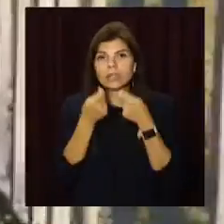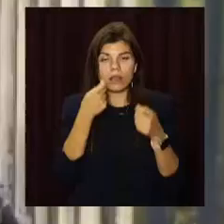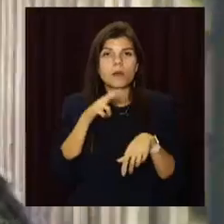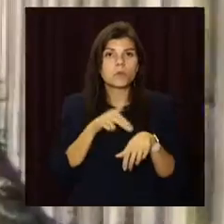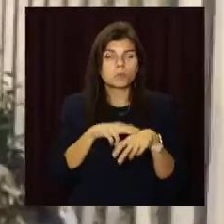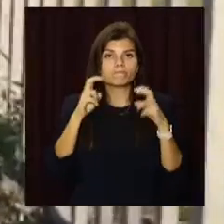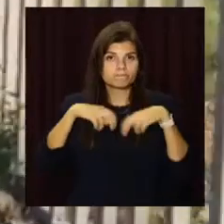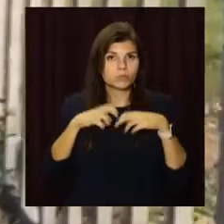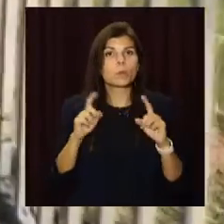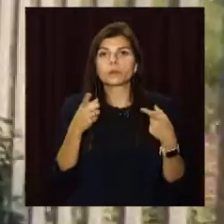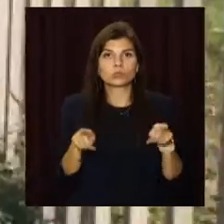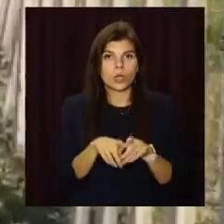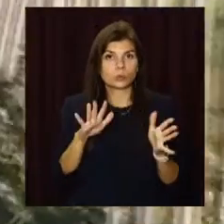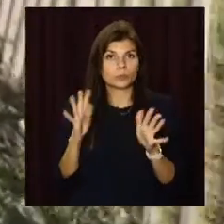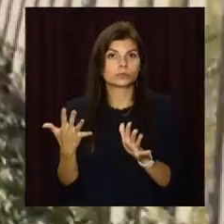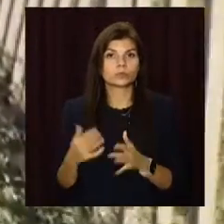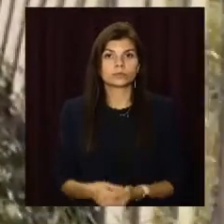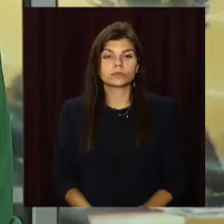правоохоронці.